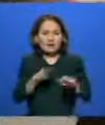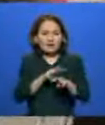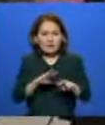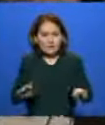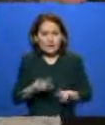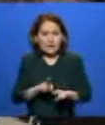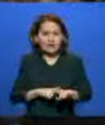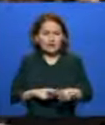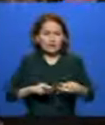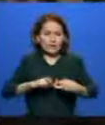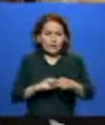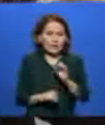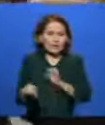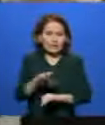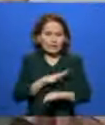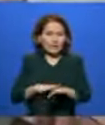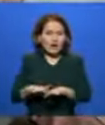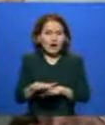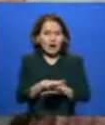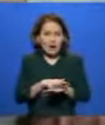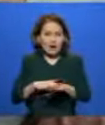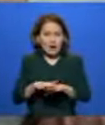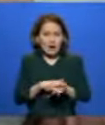халық қалаулыларының қолдауына ие болды.